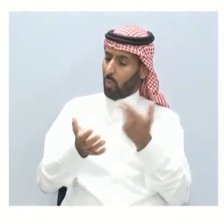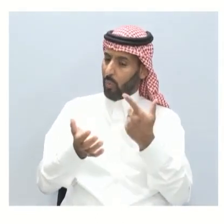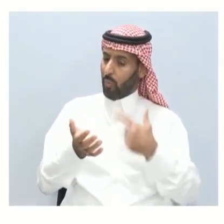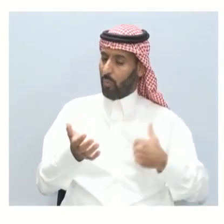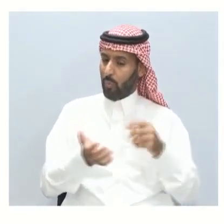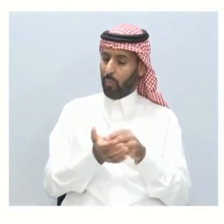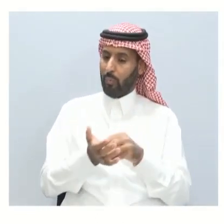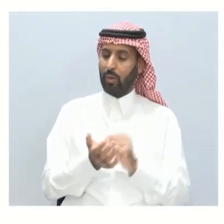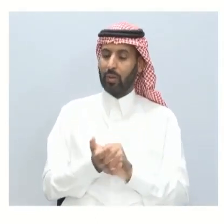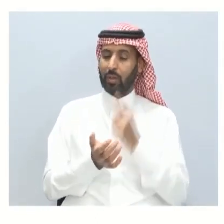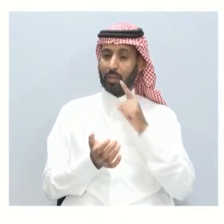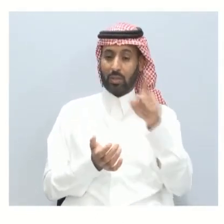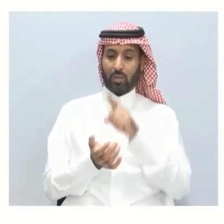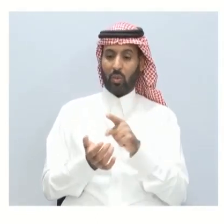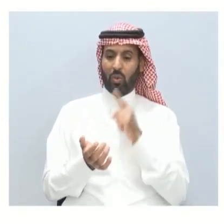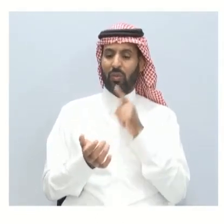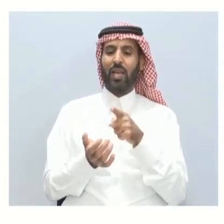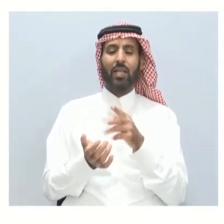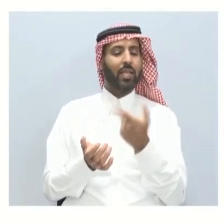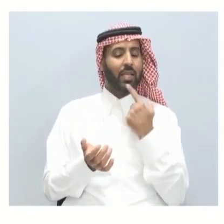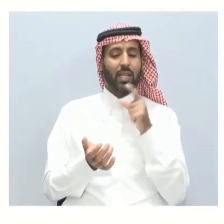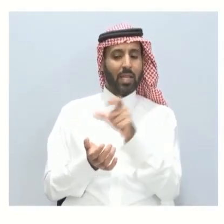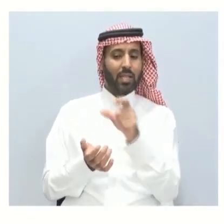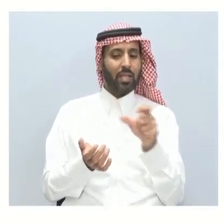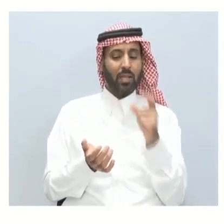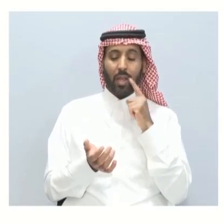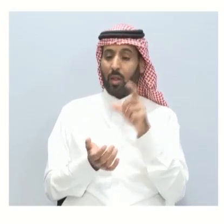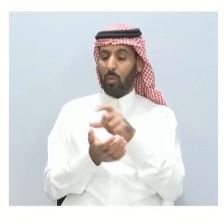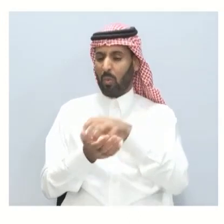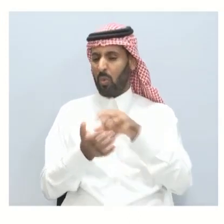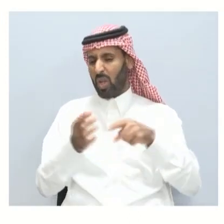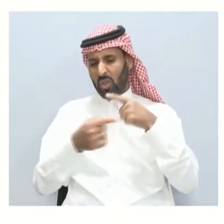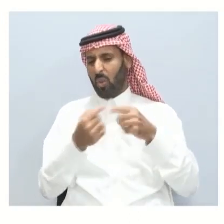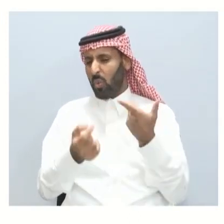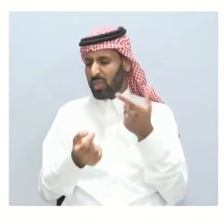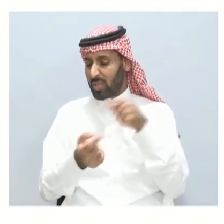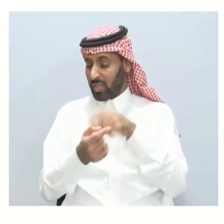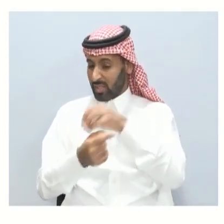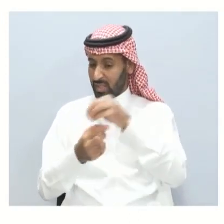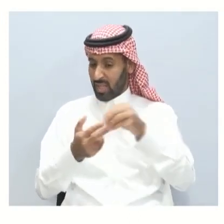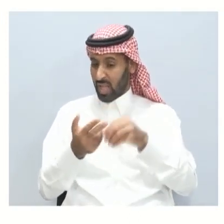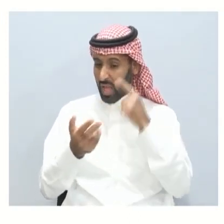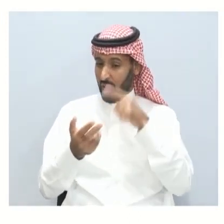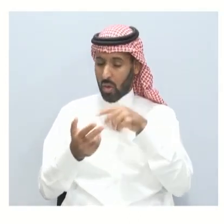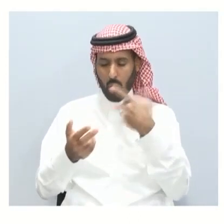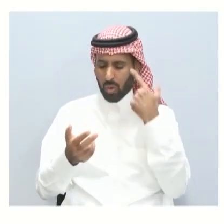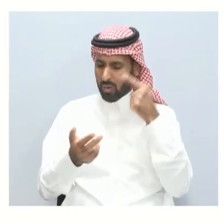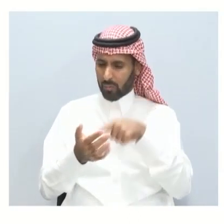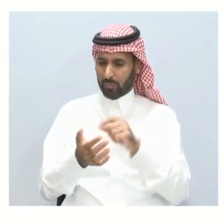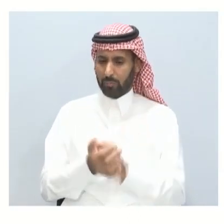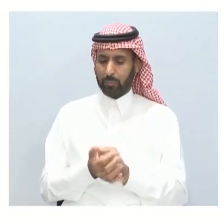العنصر ولكن هنا السؤال فقط طلب حدد المجموعه والدوره والفئه ولكن اذهب واكتشف ما هو هذا